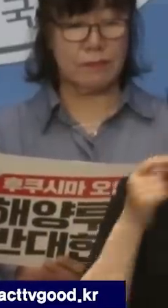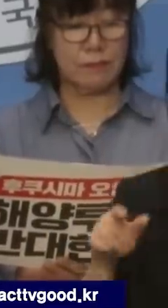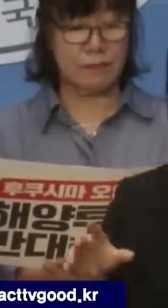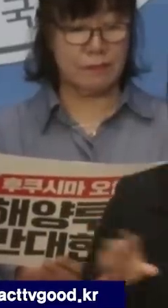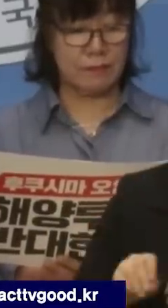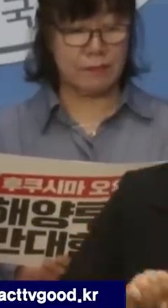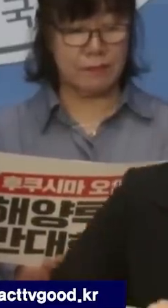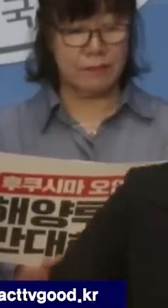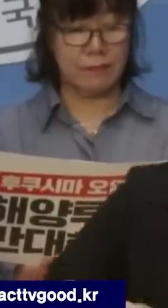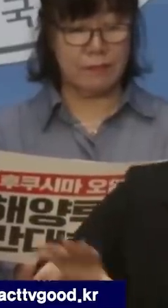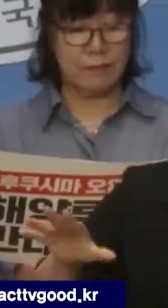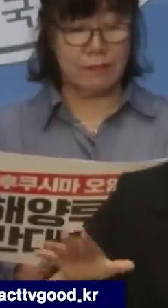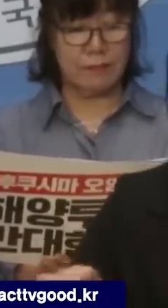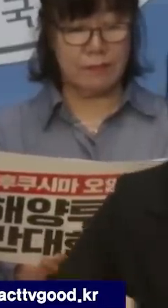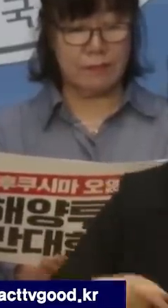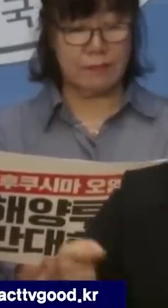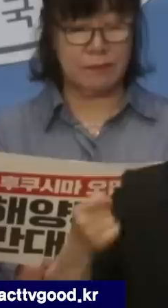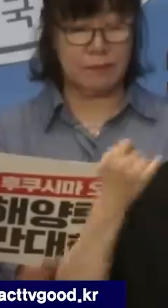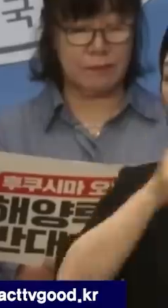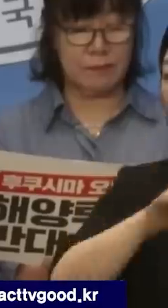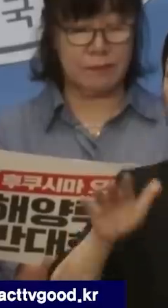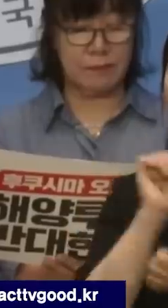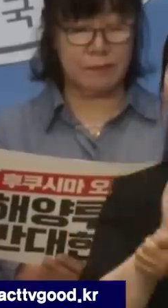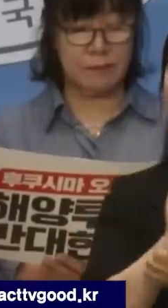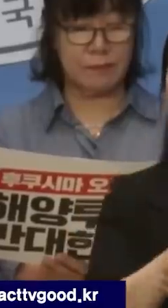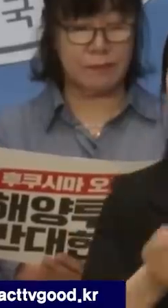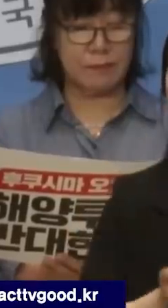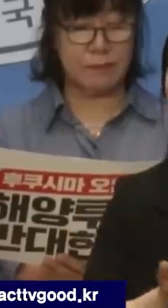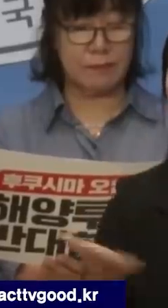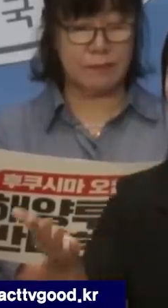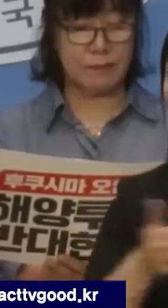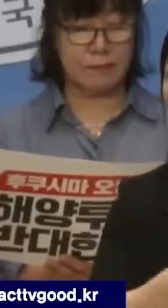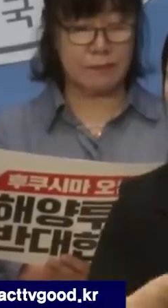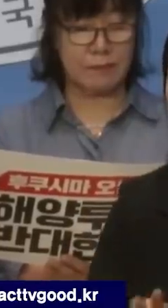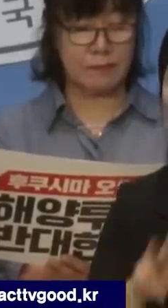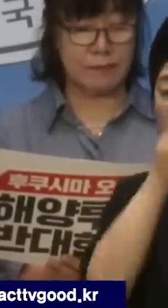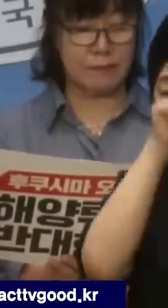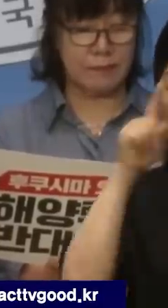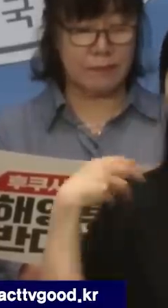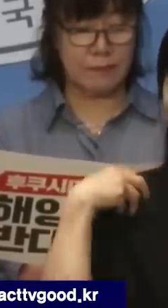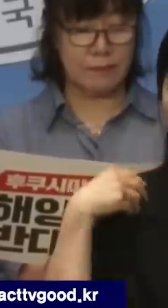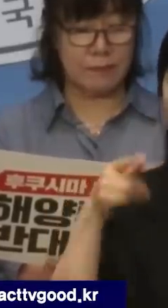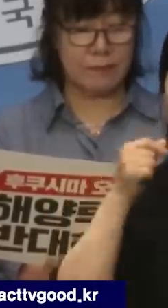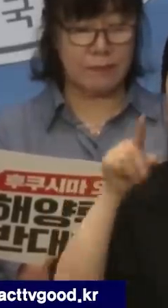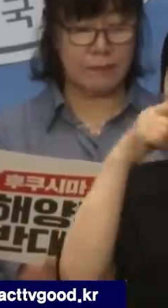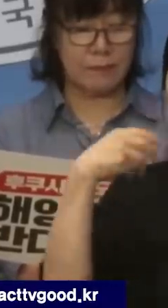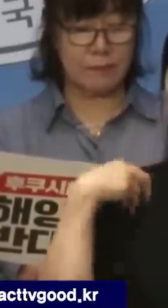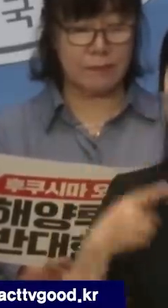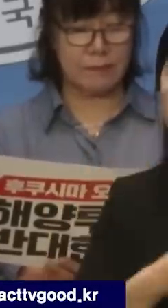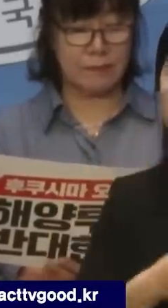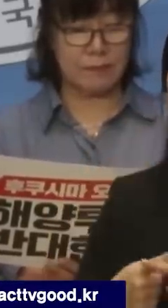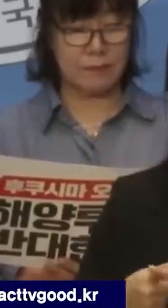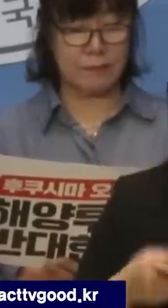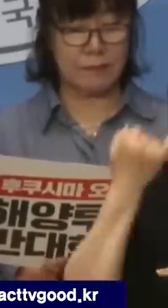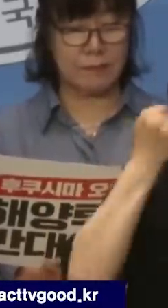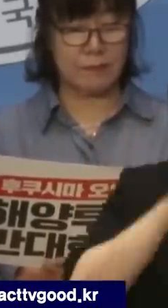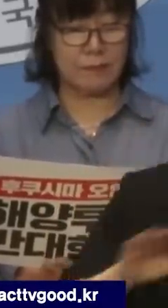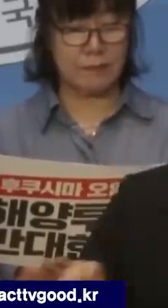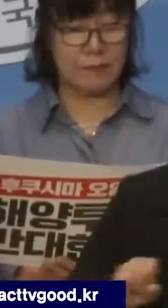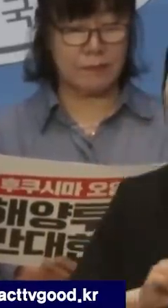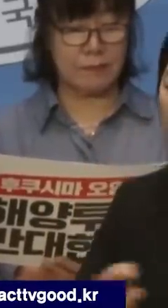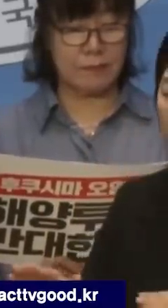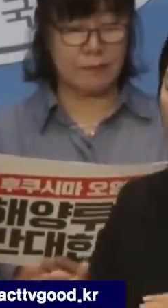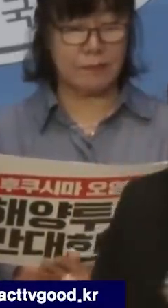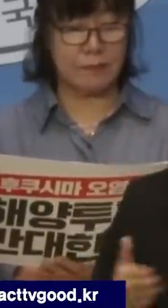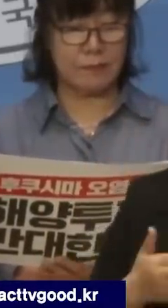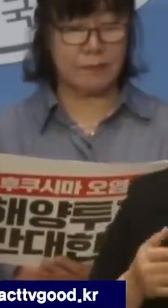누출로 인근 지역과 해양을 오염시켜왔다. 이제 일본 정부는 일방적인 오염수 해양 투기로